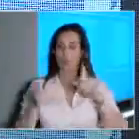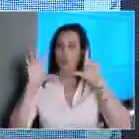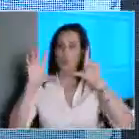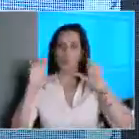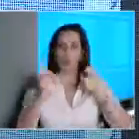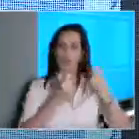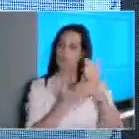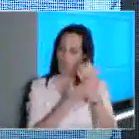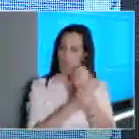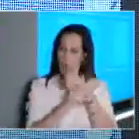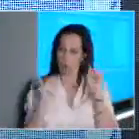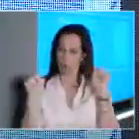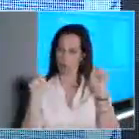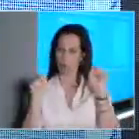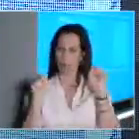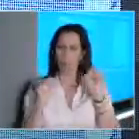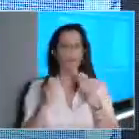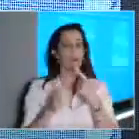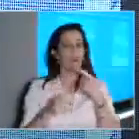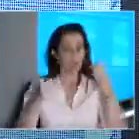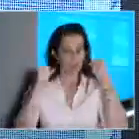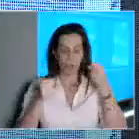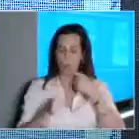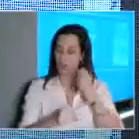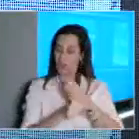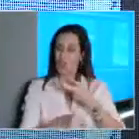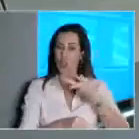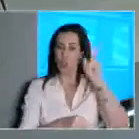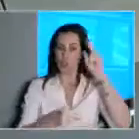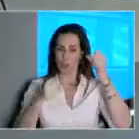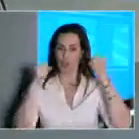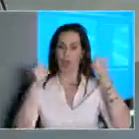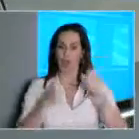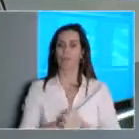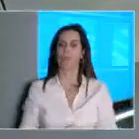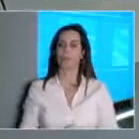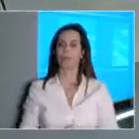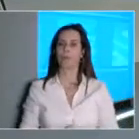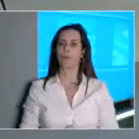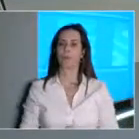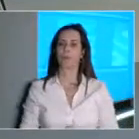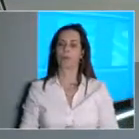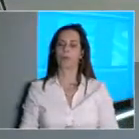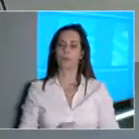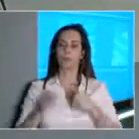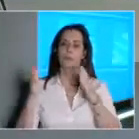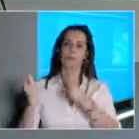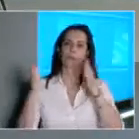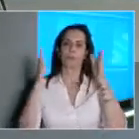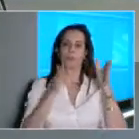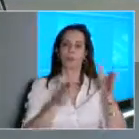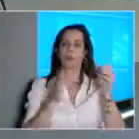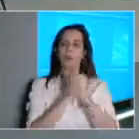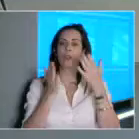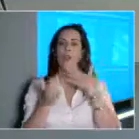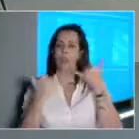נעצרו ושוחררו. ראשי המחאה מאיימים, נחריף את הצעדים. אנחנו נמשיך עם הכותרת הראשית של